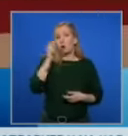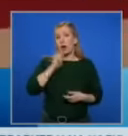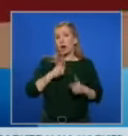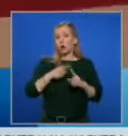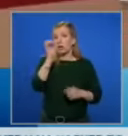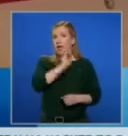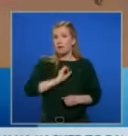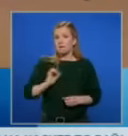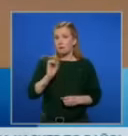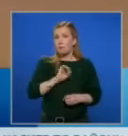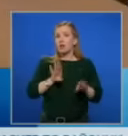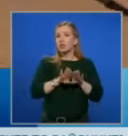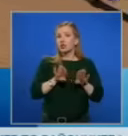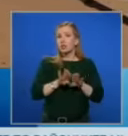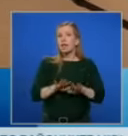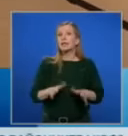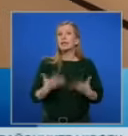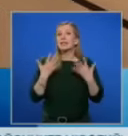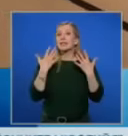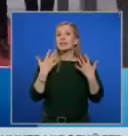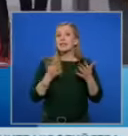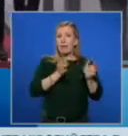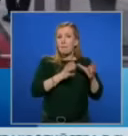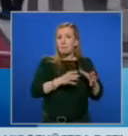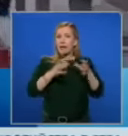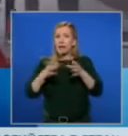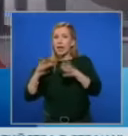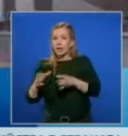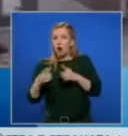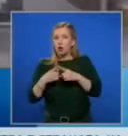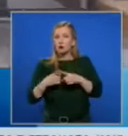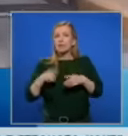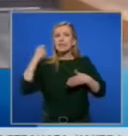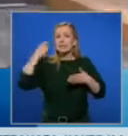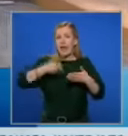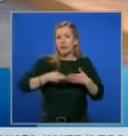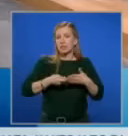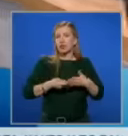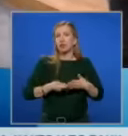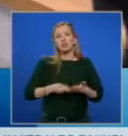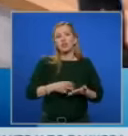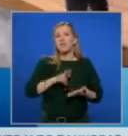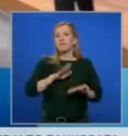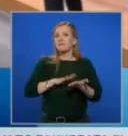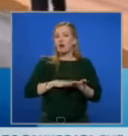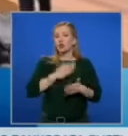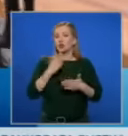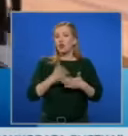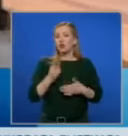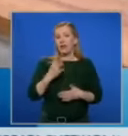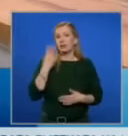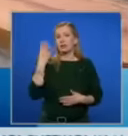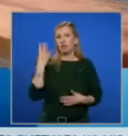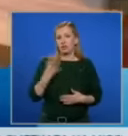Европейския съюз, а също така и на 10-тия пакет от санкции, който се очаква да стане факт до 24